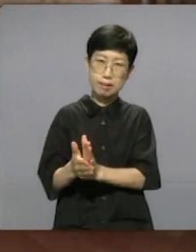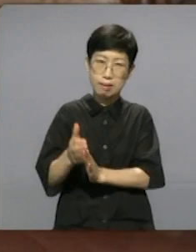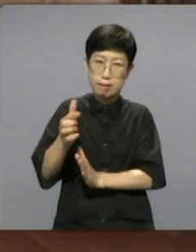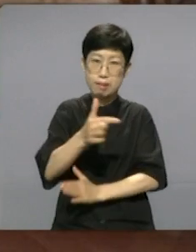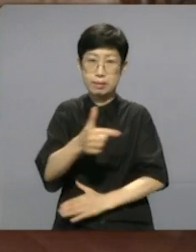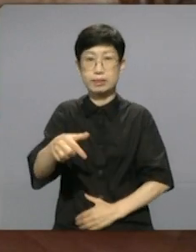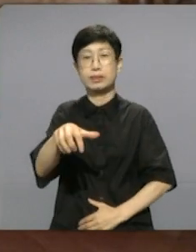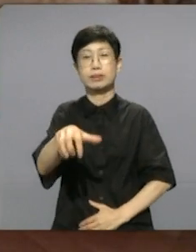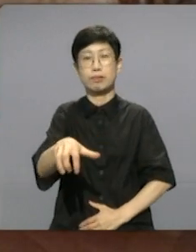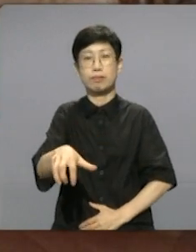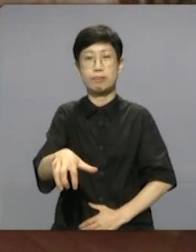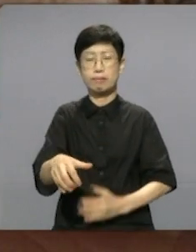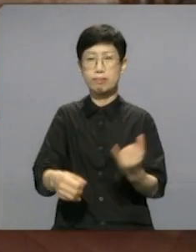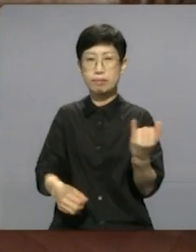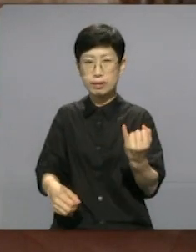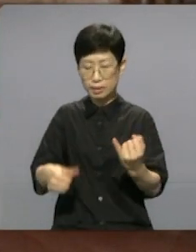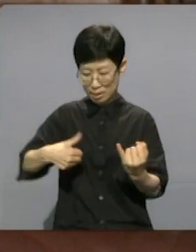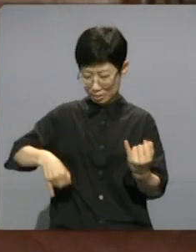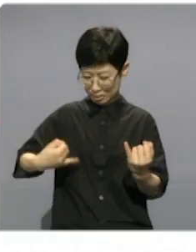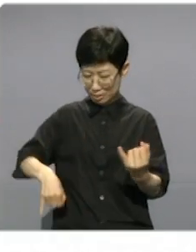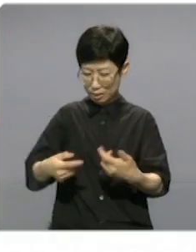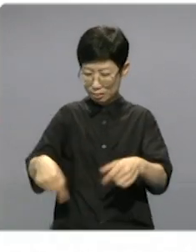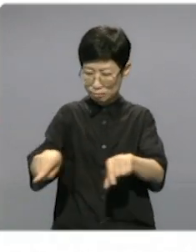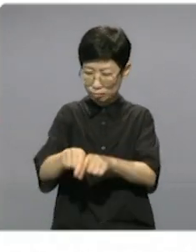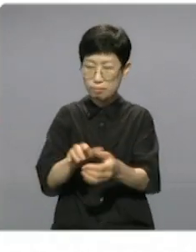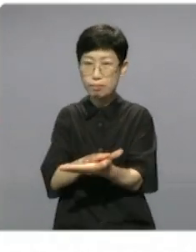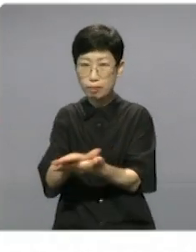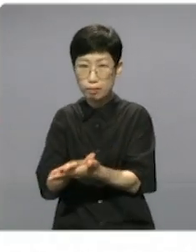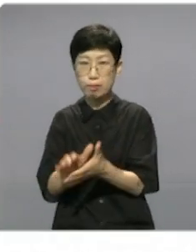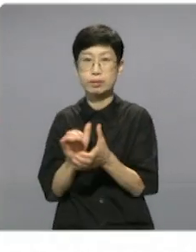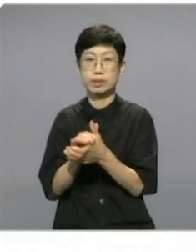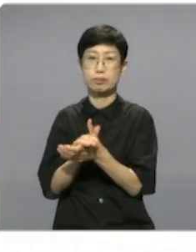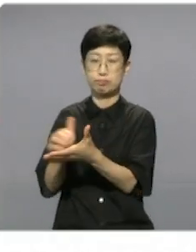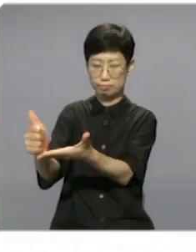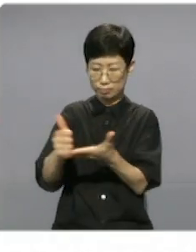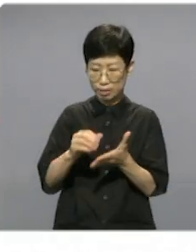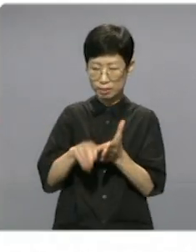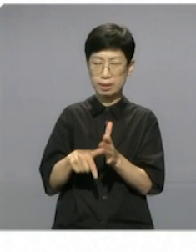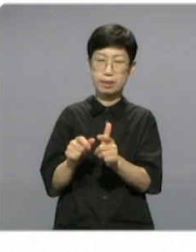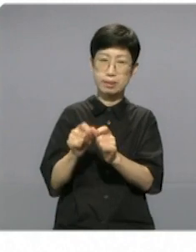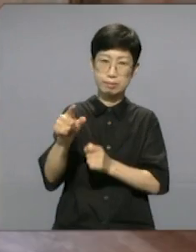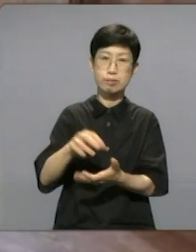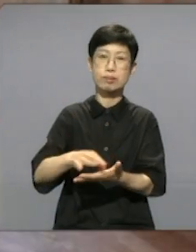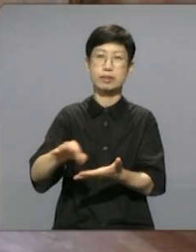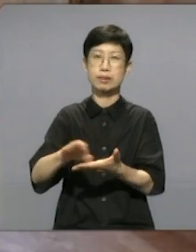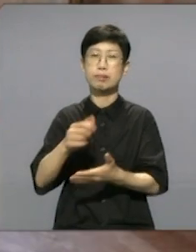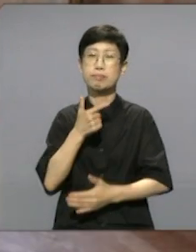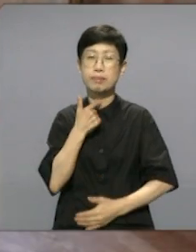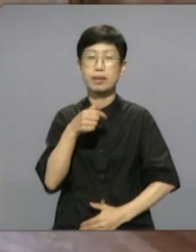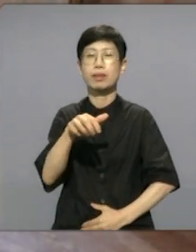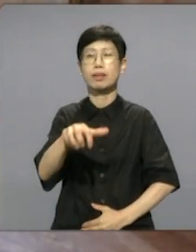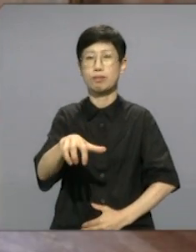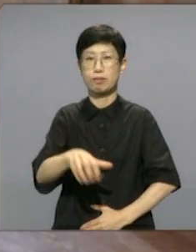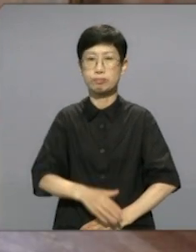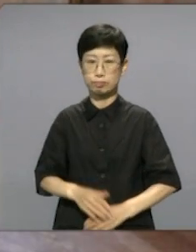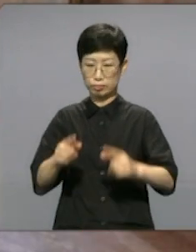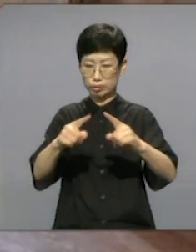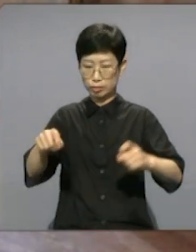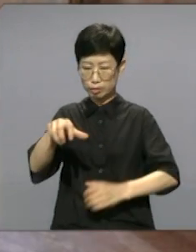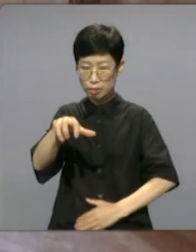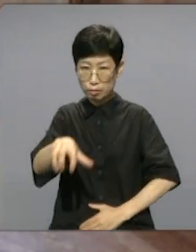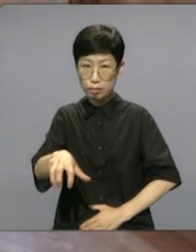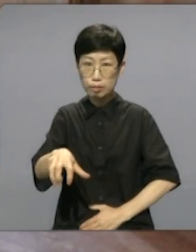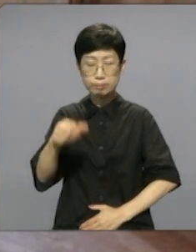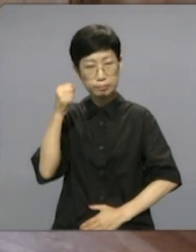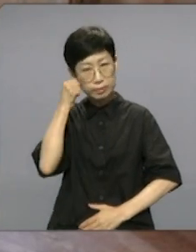넘쳐나는 이곳은 그녀가 자녀들과 놀거나 친구들을 초대할 때 주로 썼다는데요. 베르사유 궁전에 있는 그녀의